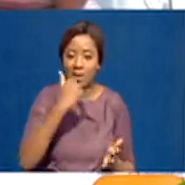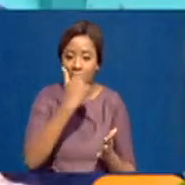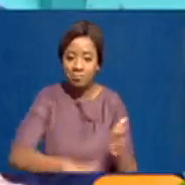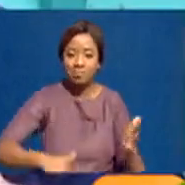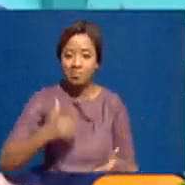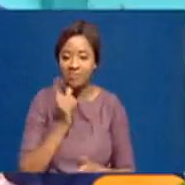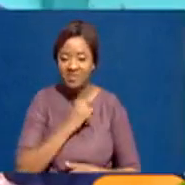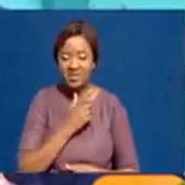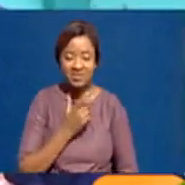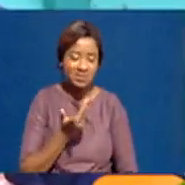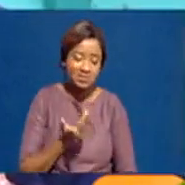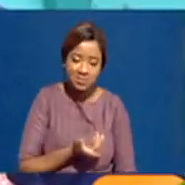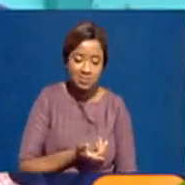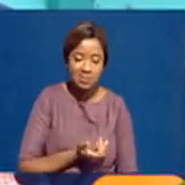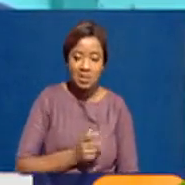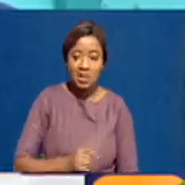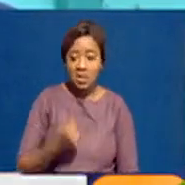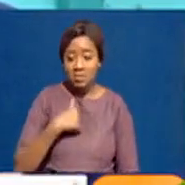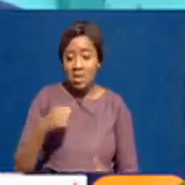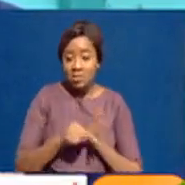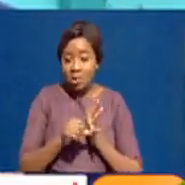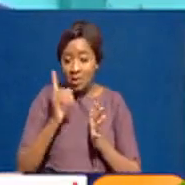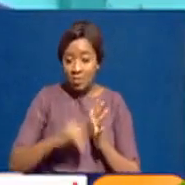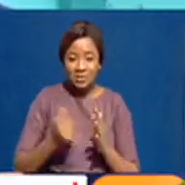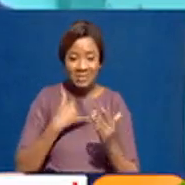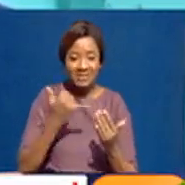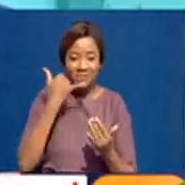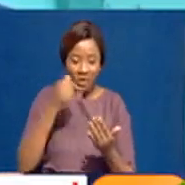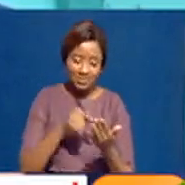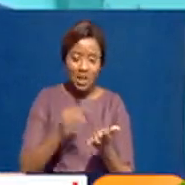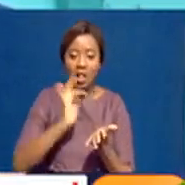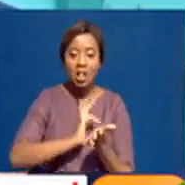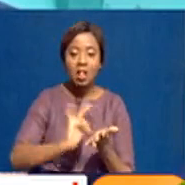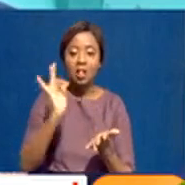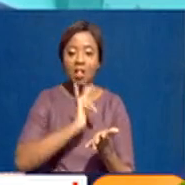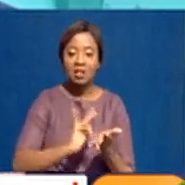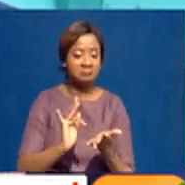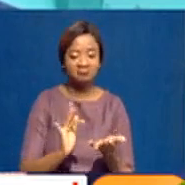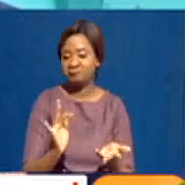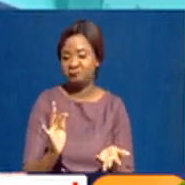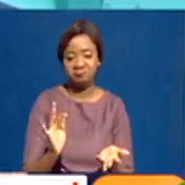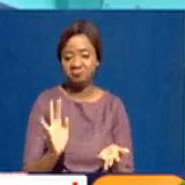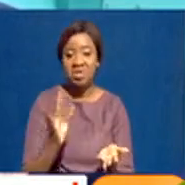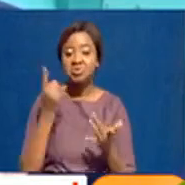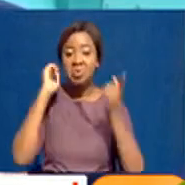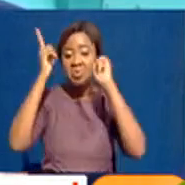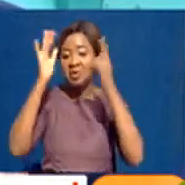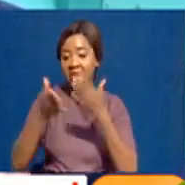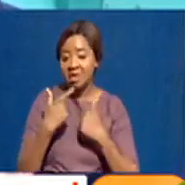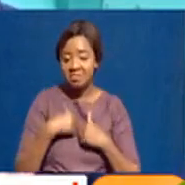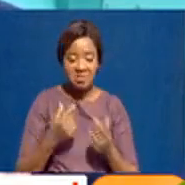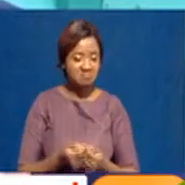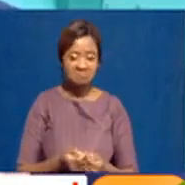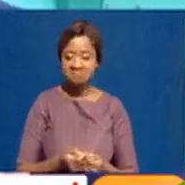vijana. Sasa ile shida niko nayo ni simu. Sababu ya hii wifi haiwezi nisaidia mimi.